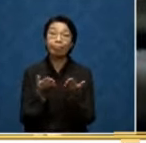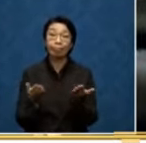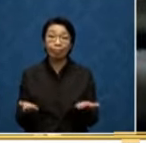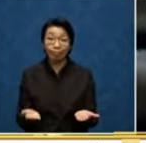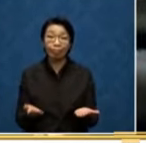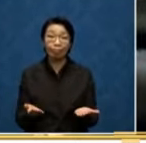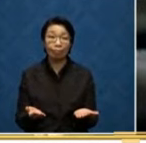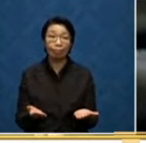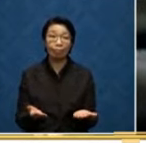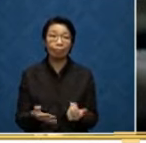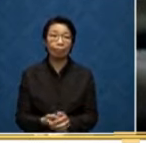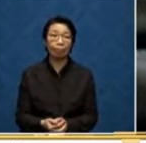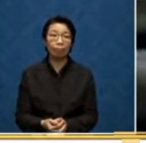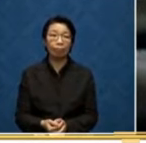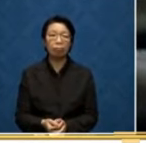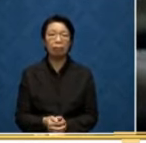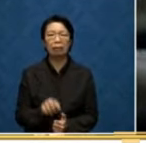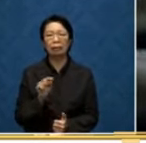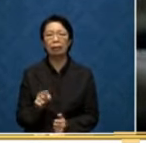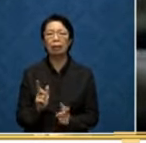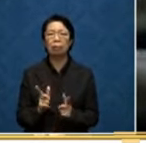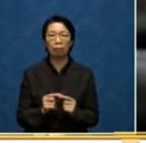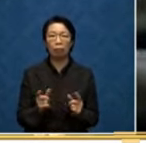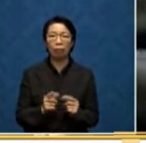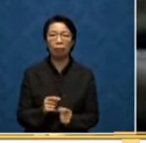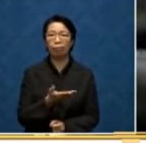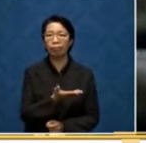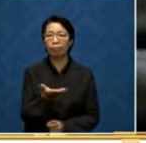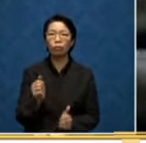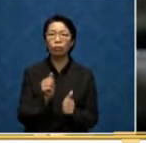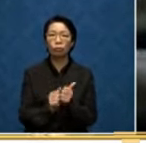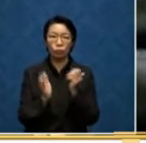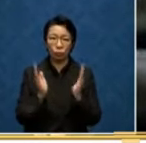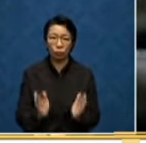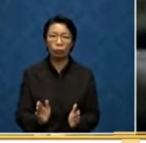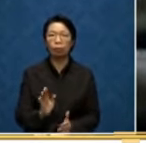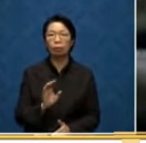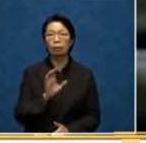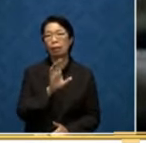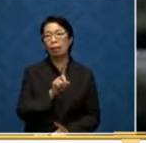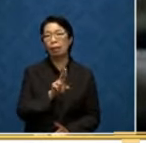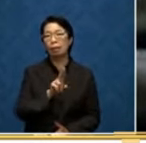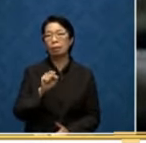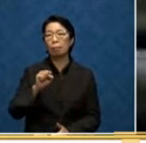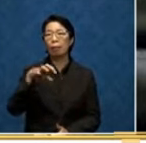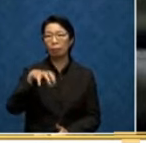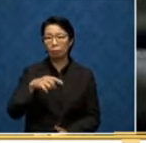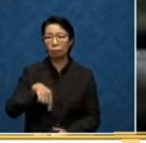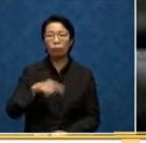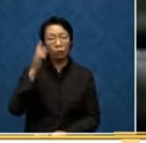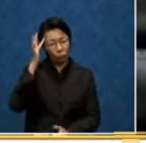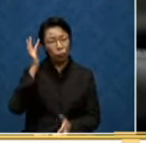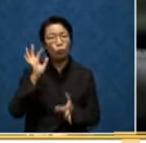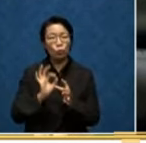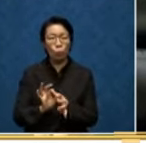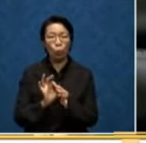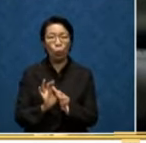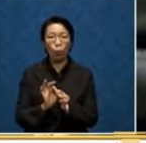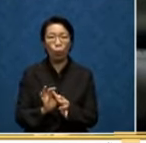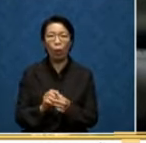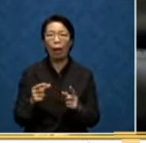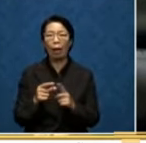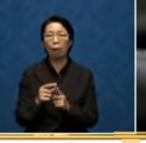และเป็นเรื่องที่ทุกท่านในสภาแห่งนี้ห่วงใยในความรุนแรงใน